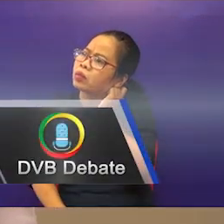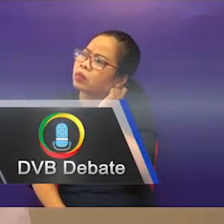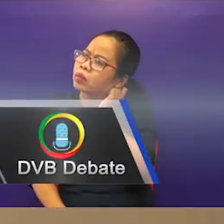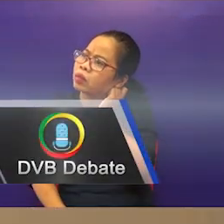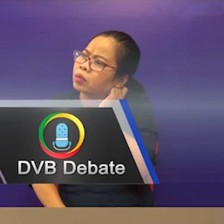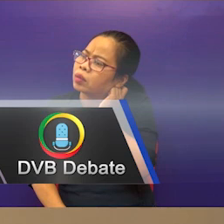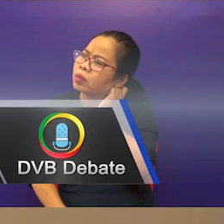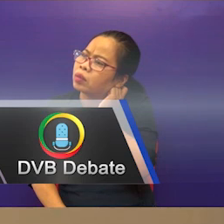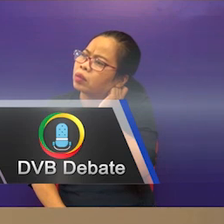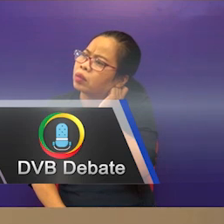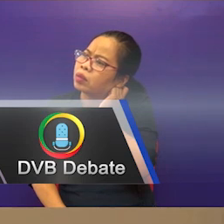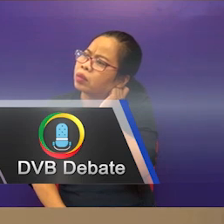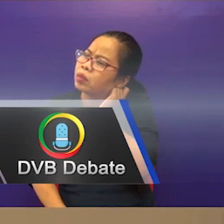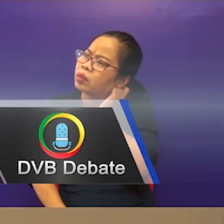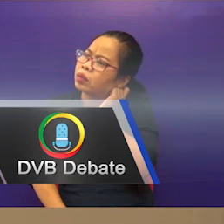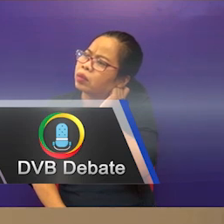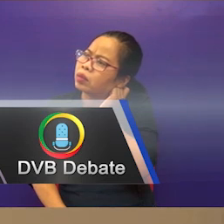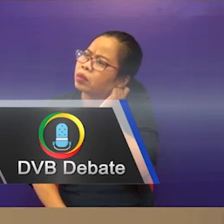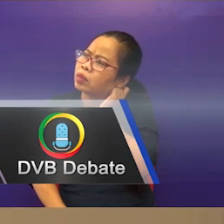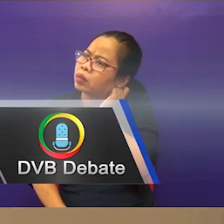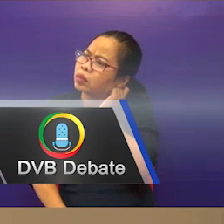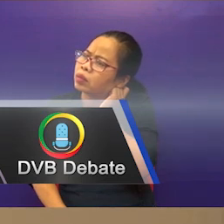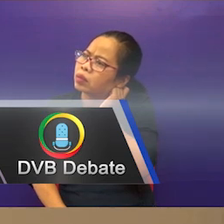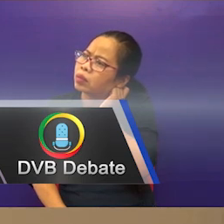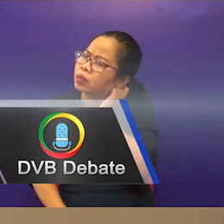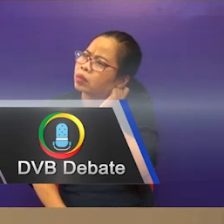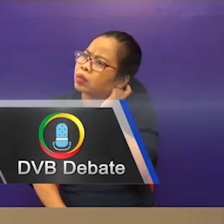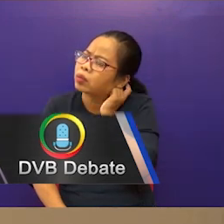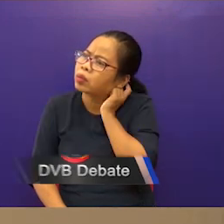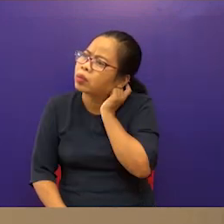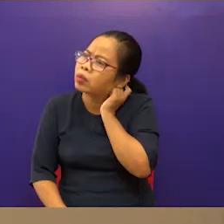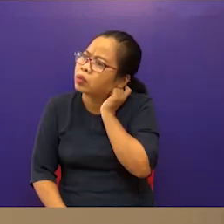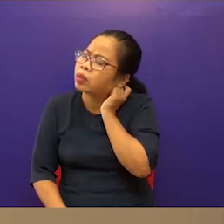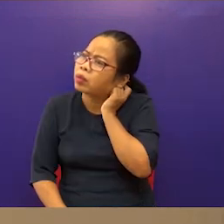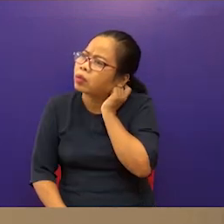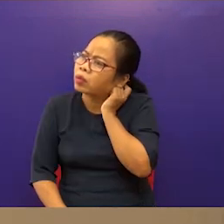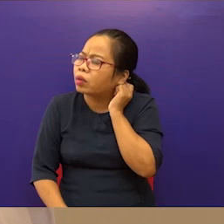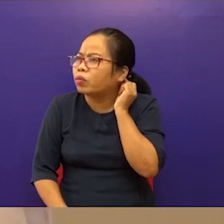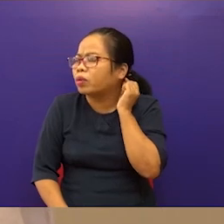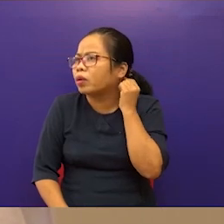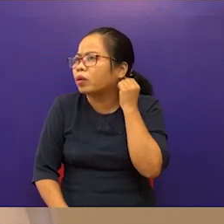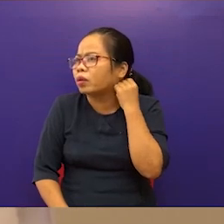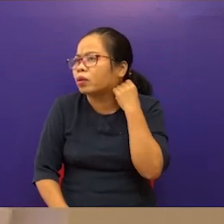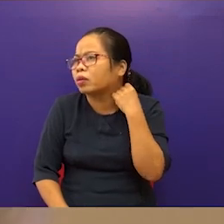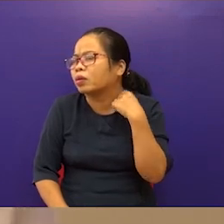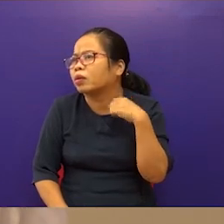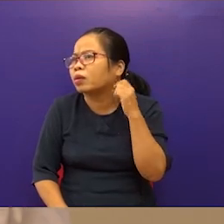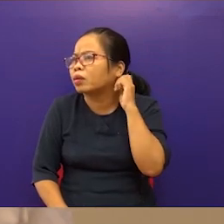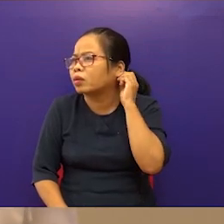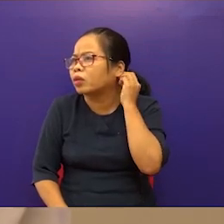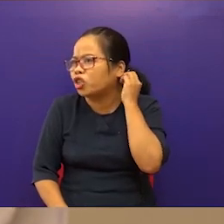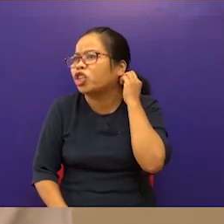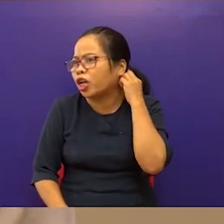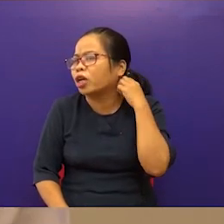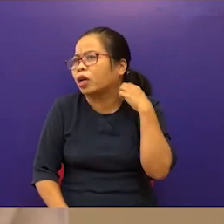မှာအဲ့ဆန္ဒအခွန်ကင်းလွတ်ခွင့်ဆိုတဲ့ကိစ္စတွေဒီပါလားမသိဘူးခင်ဗျအဲ့ဒါလေးတစ်ချက်သိရင်လို့ရတယ်အခုတော့အခွန်ပေးနေရတာ